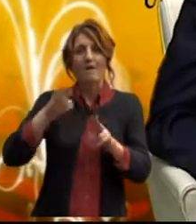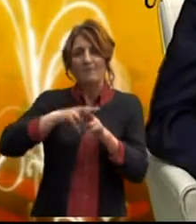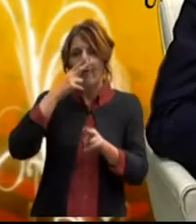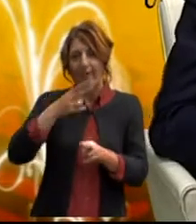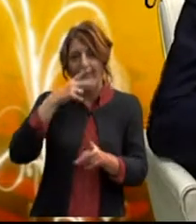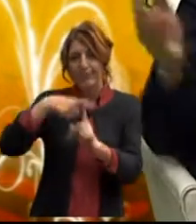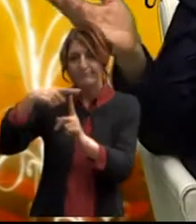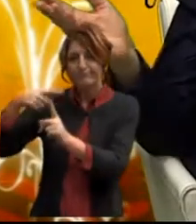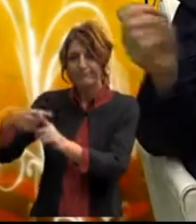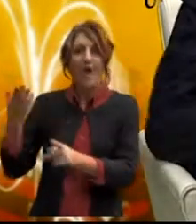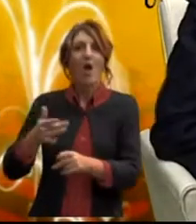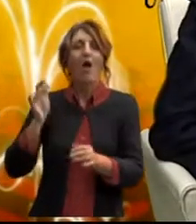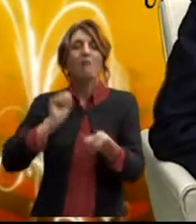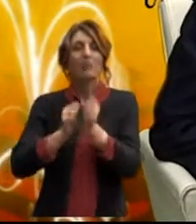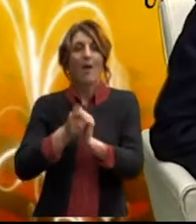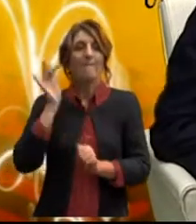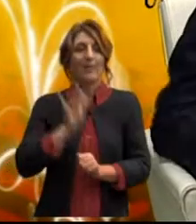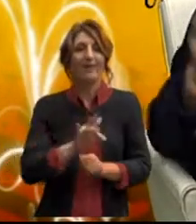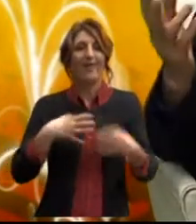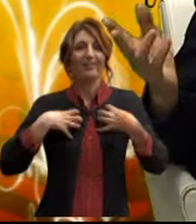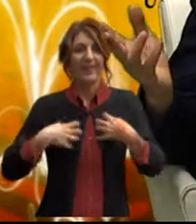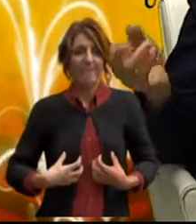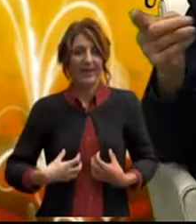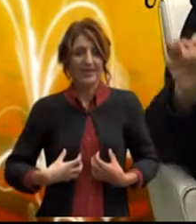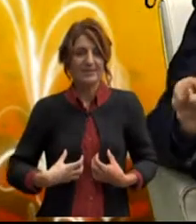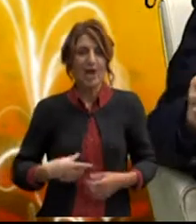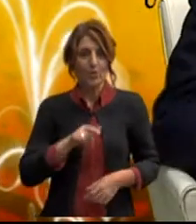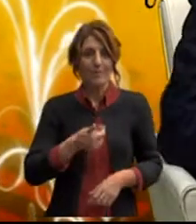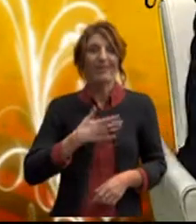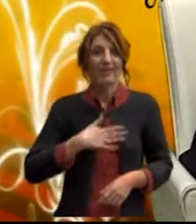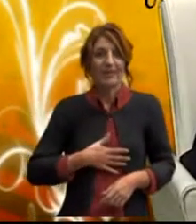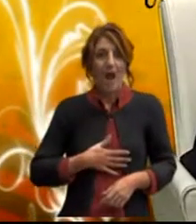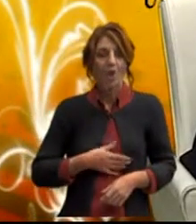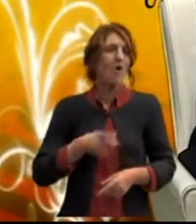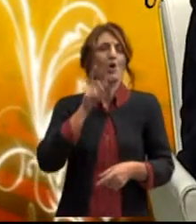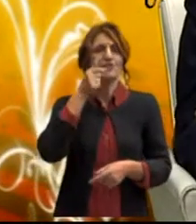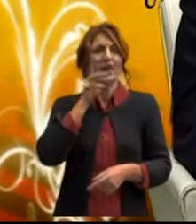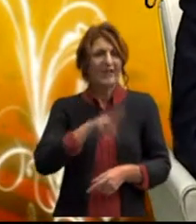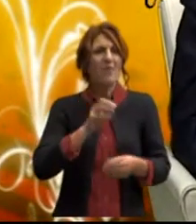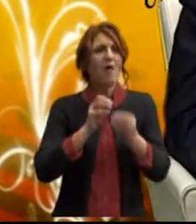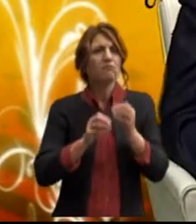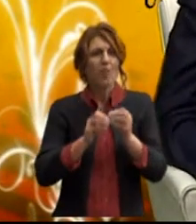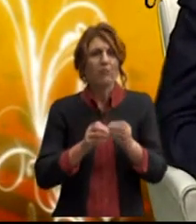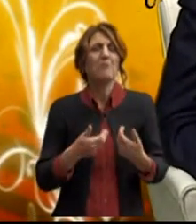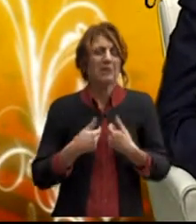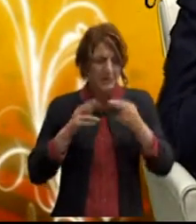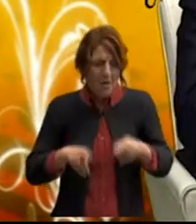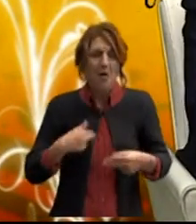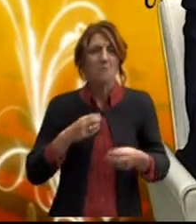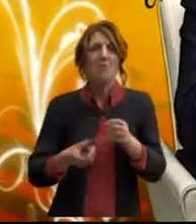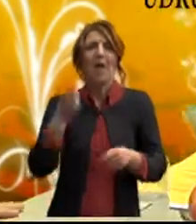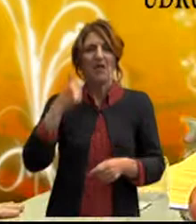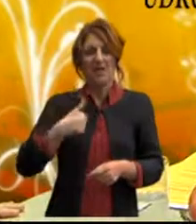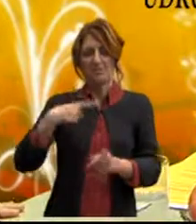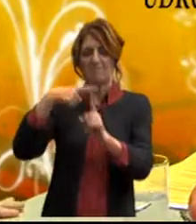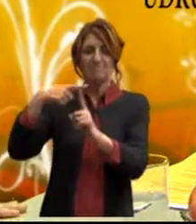protiv depresije. I sad ono što mi je jako drago kod naših gledatelja, dakle, imaju problema, ali su optimisti, nisu pesimisti. Točno. E, kad ste već